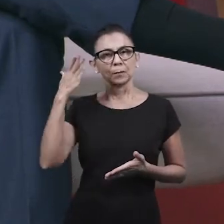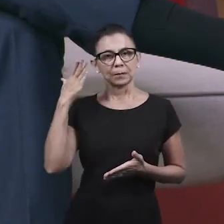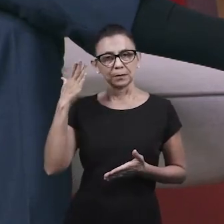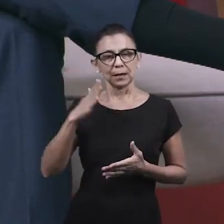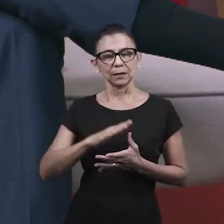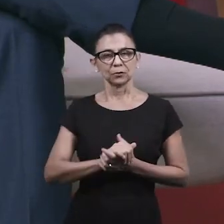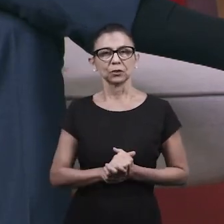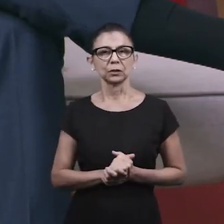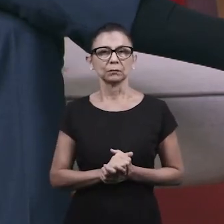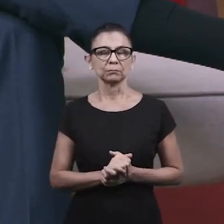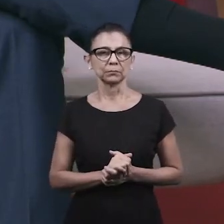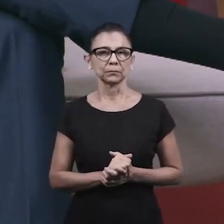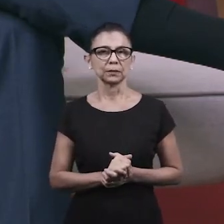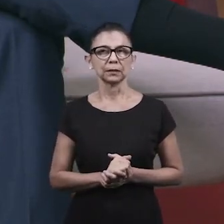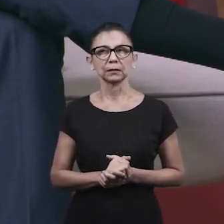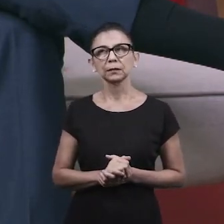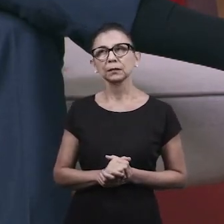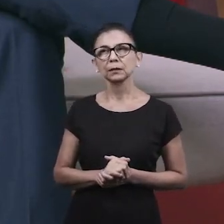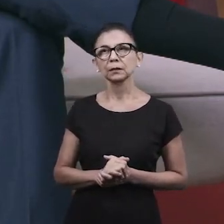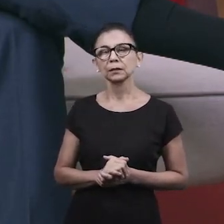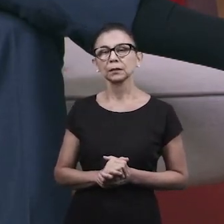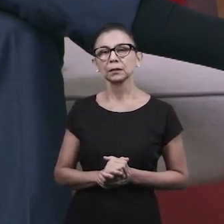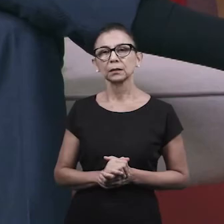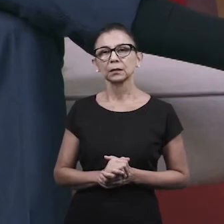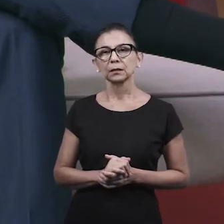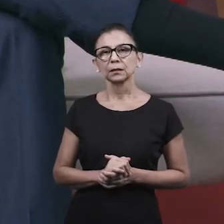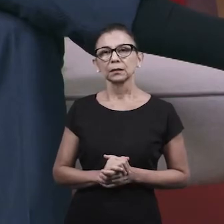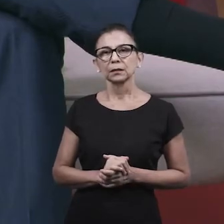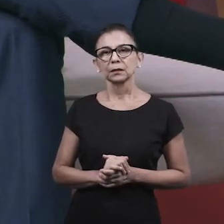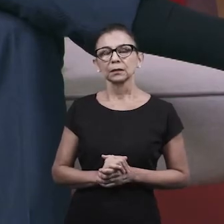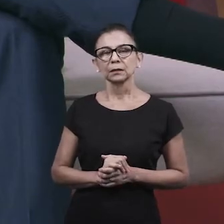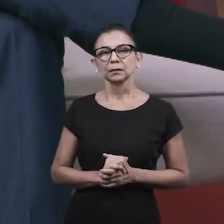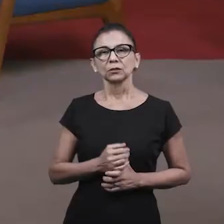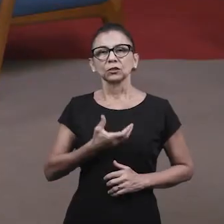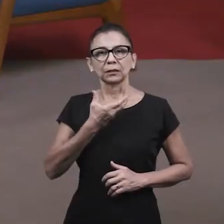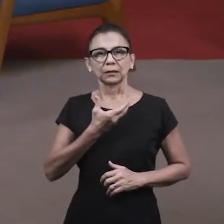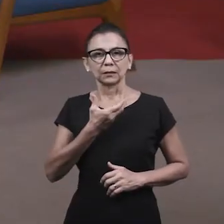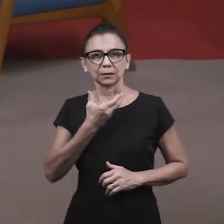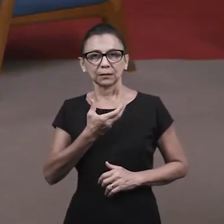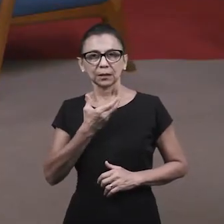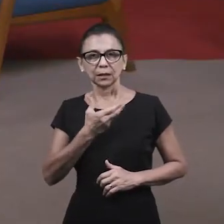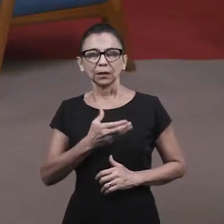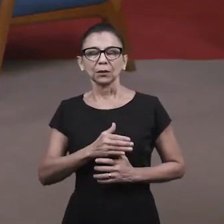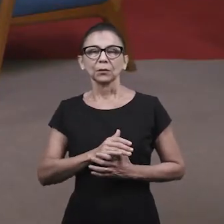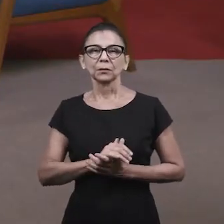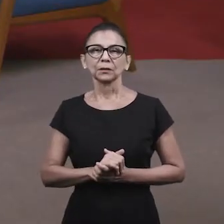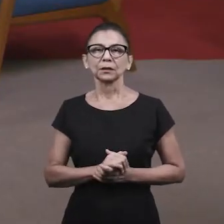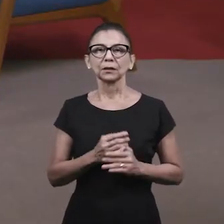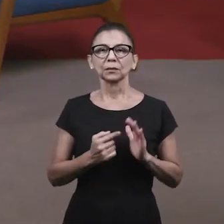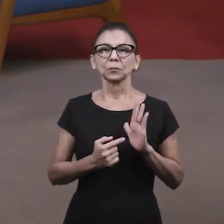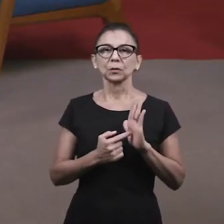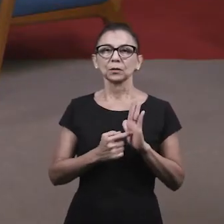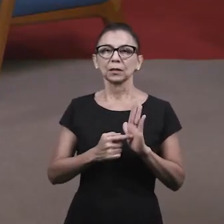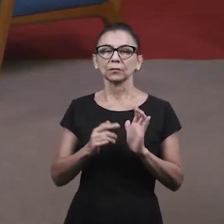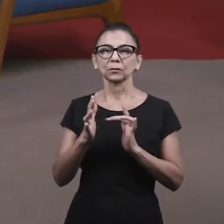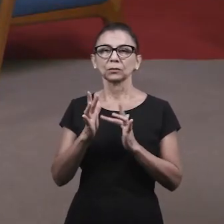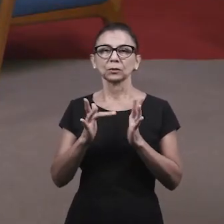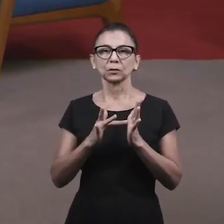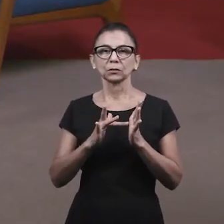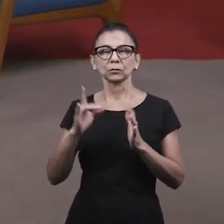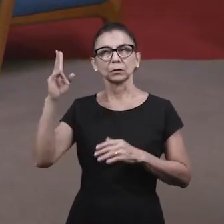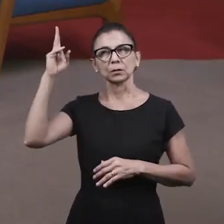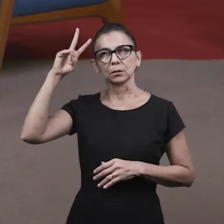historique, mais ceux qui vous avez besoin de connaître le mystère, Jésus prophétique,